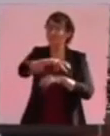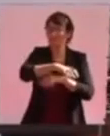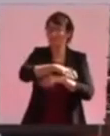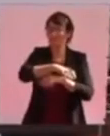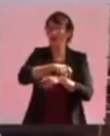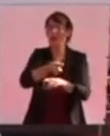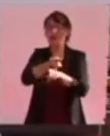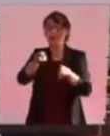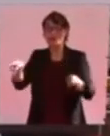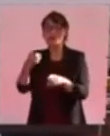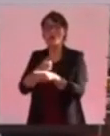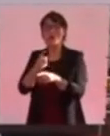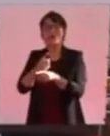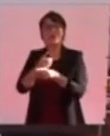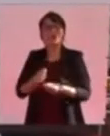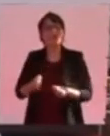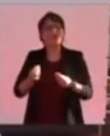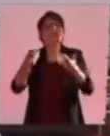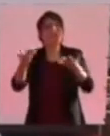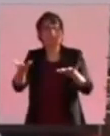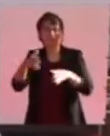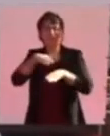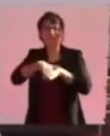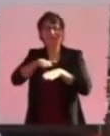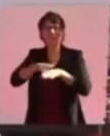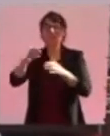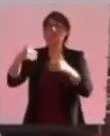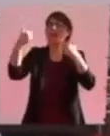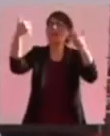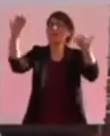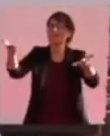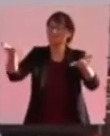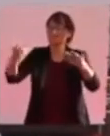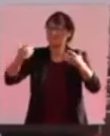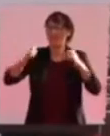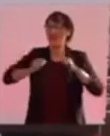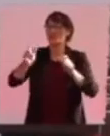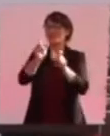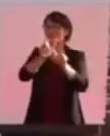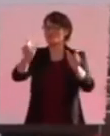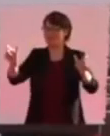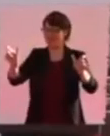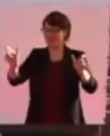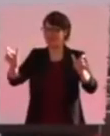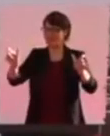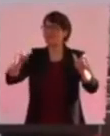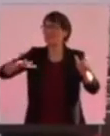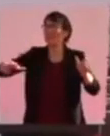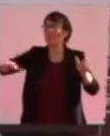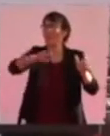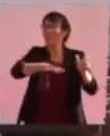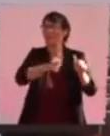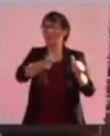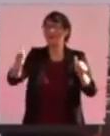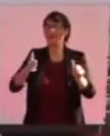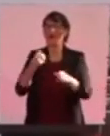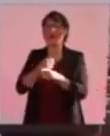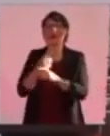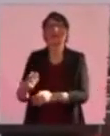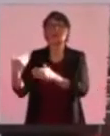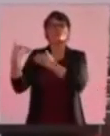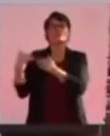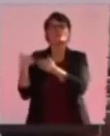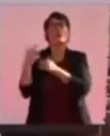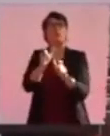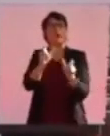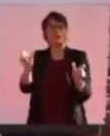comunità locale che devono essere messi in grado di lavorare per una effettiva presa in carico delle persone pensiamo all